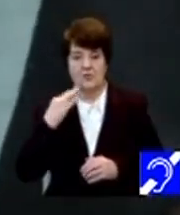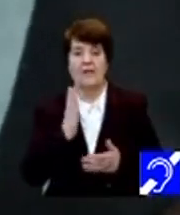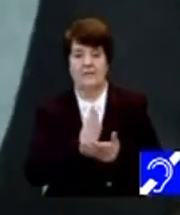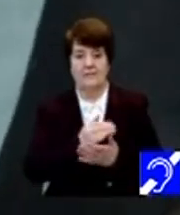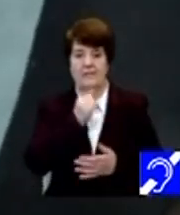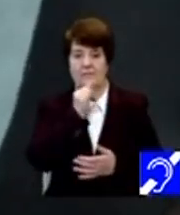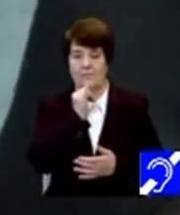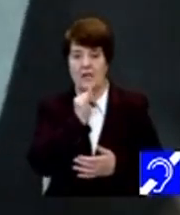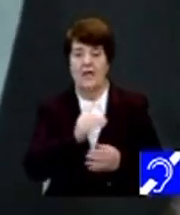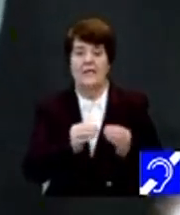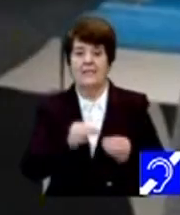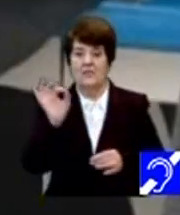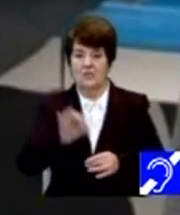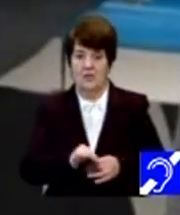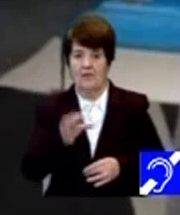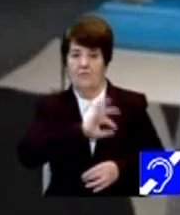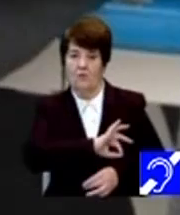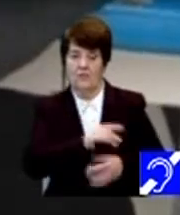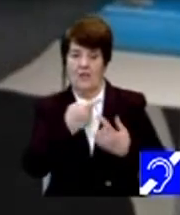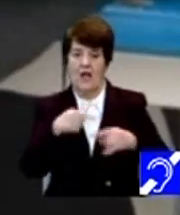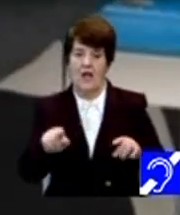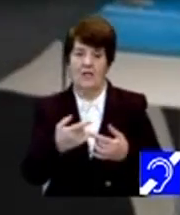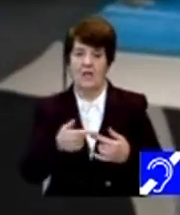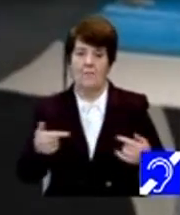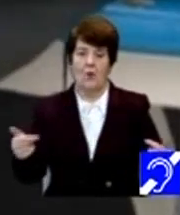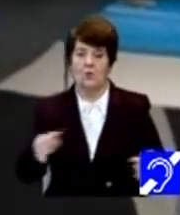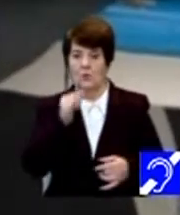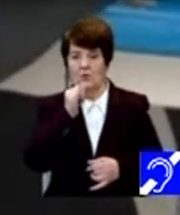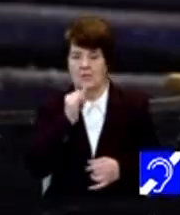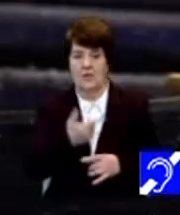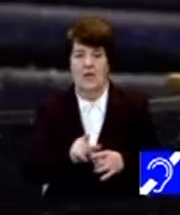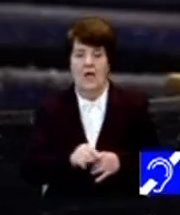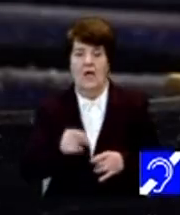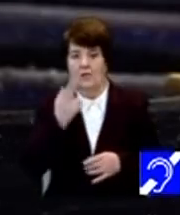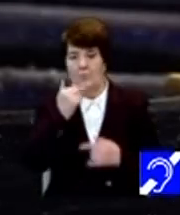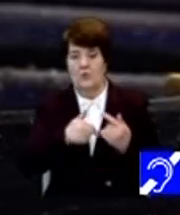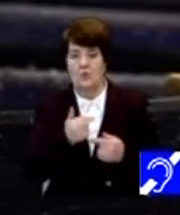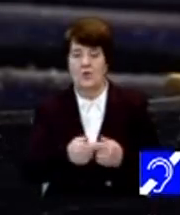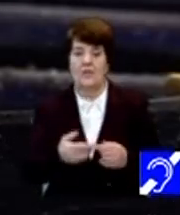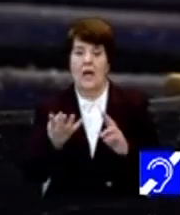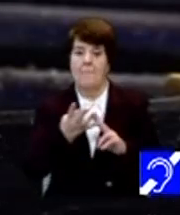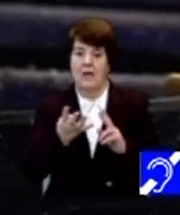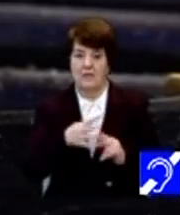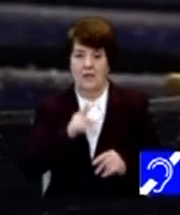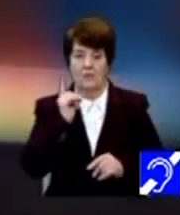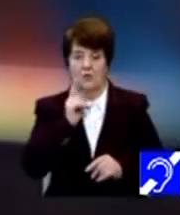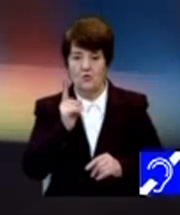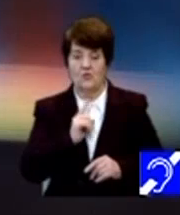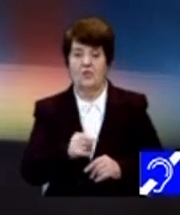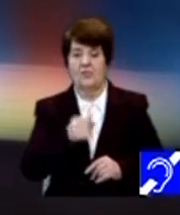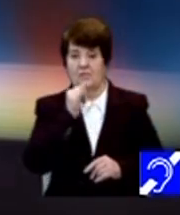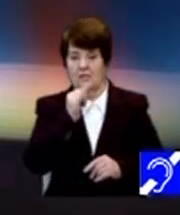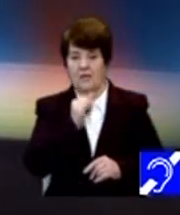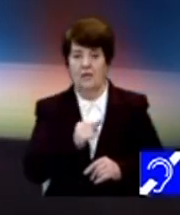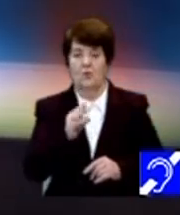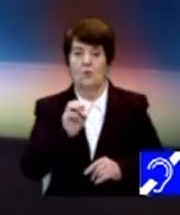și 15 ani sunt fumători activi, iar 10% dintre ei folosesc alte tipuri de produse din tutun decât țigaretele obișnuite. Fiecare al patrulea adolescent